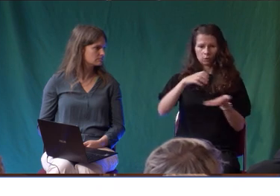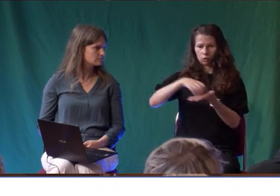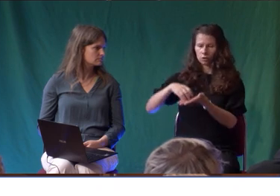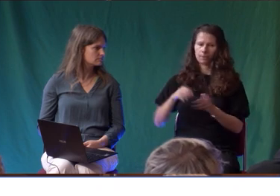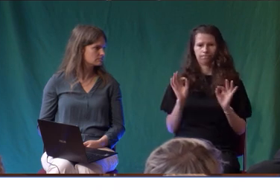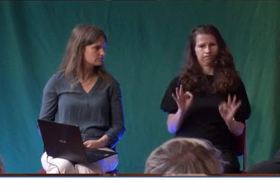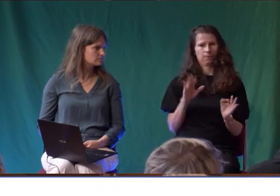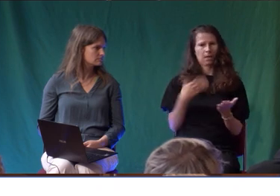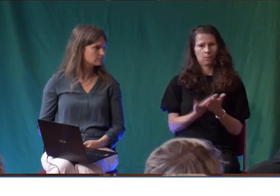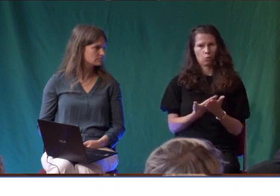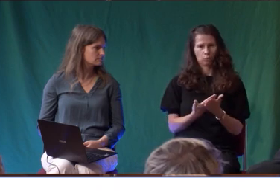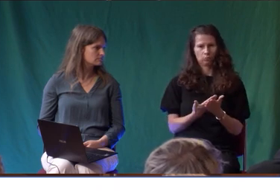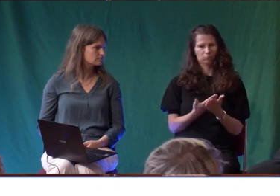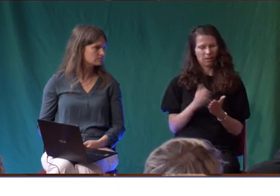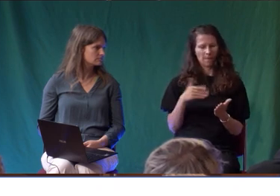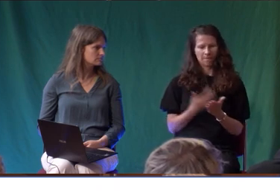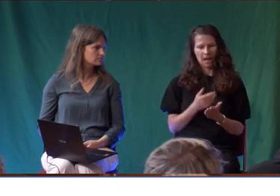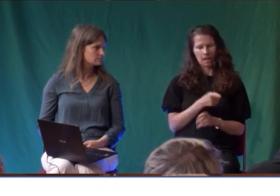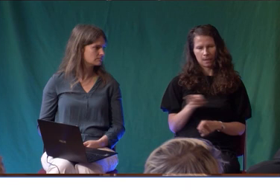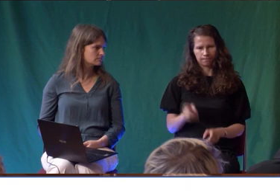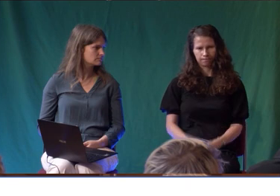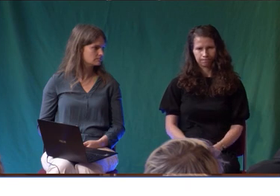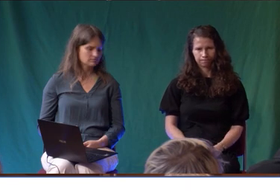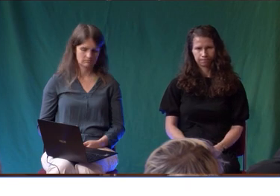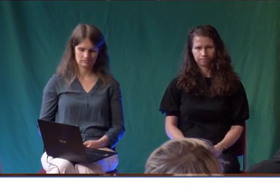gut genutzt werden können und auch sollten